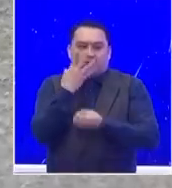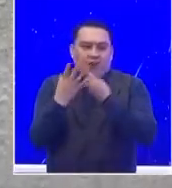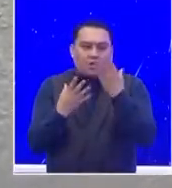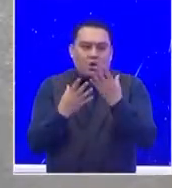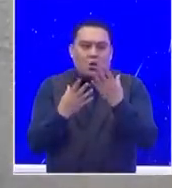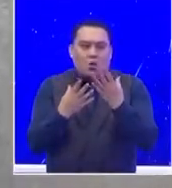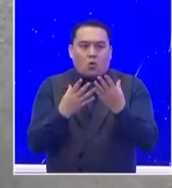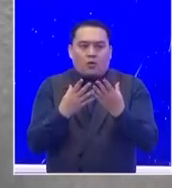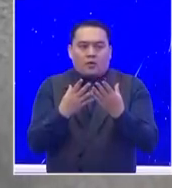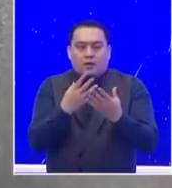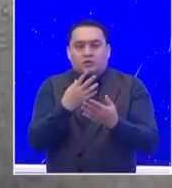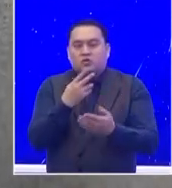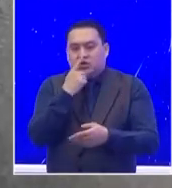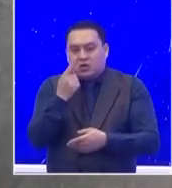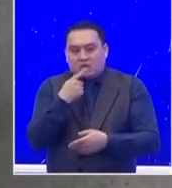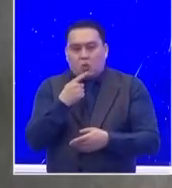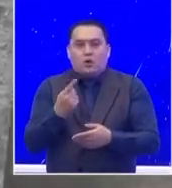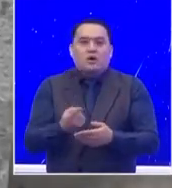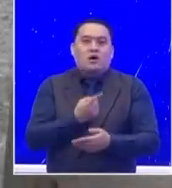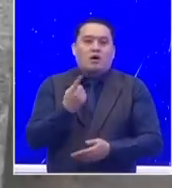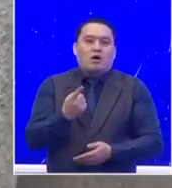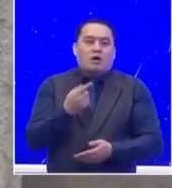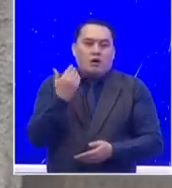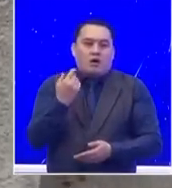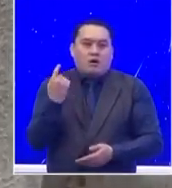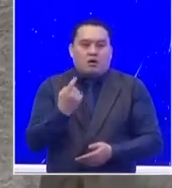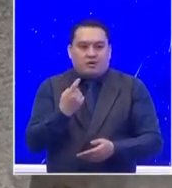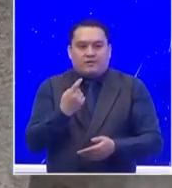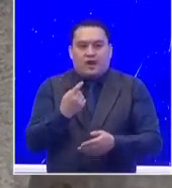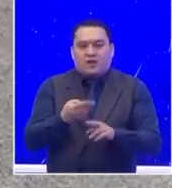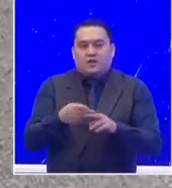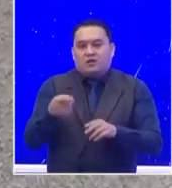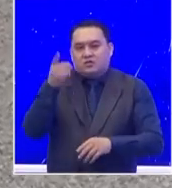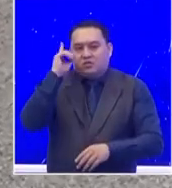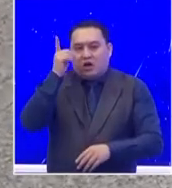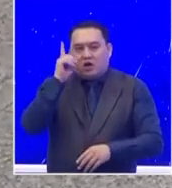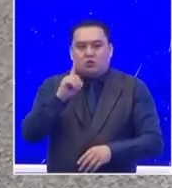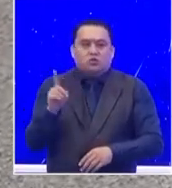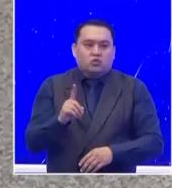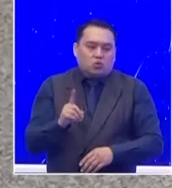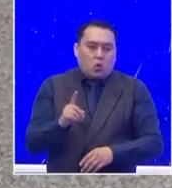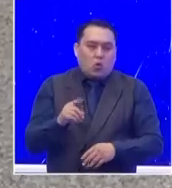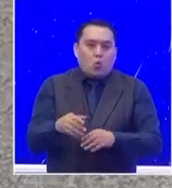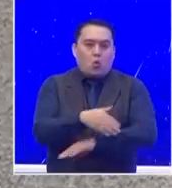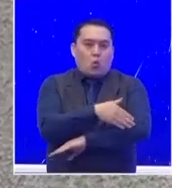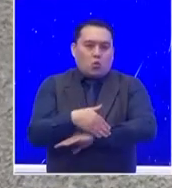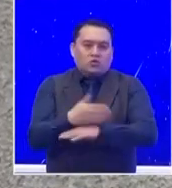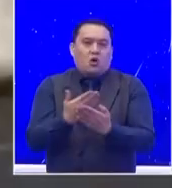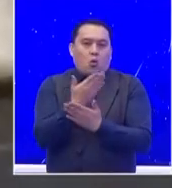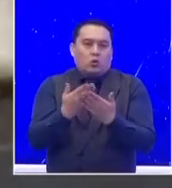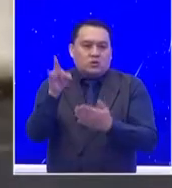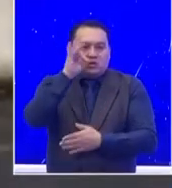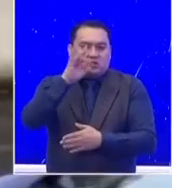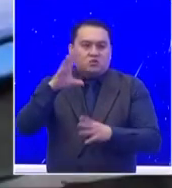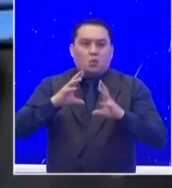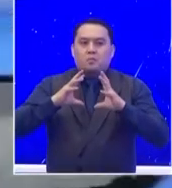Сам Бэнкси уже подтвердил авторство работы в личном аккаунте Instagram. Отметим, уличный художник Бэнкси известен